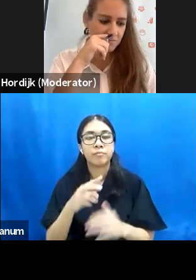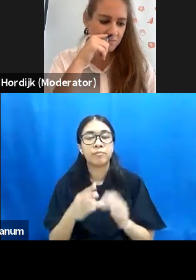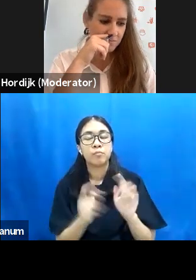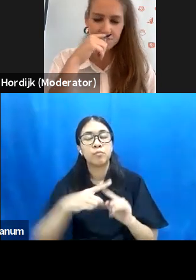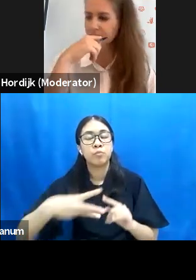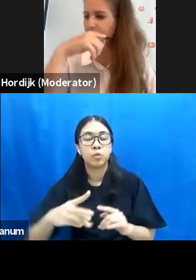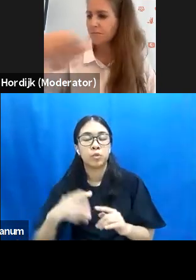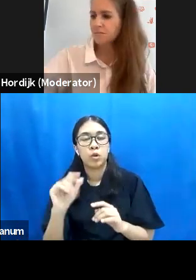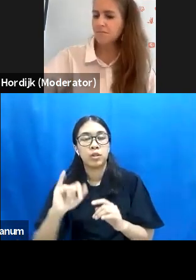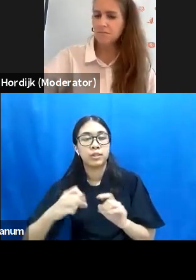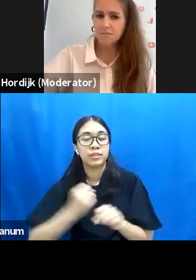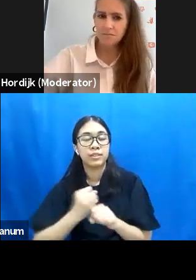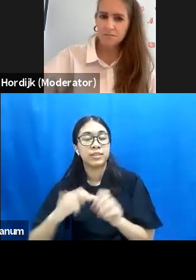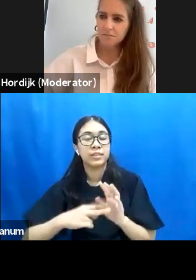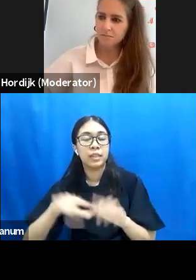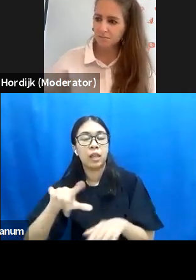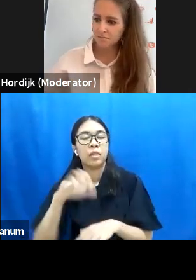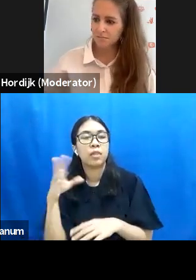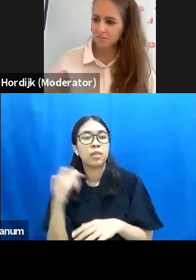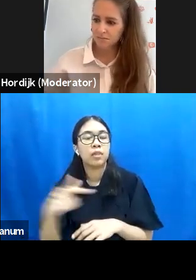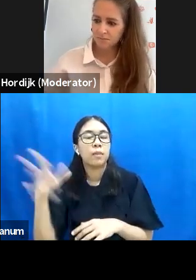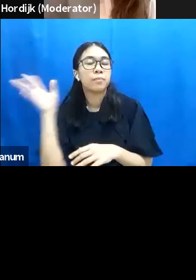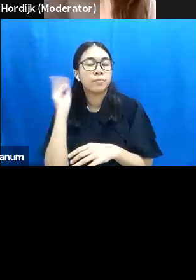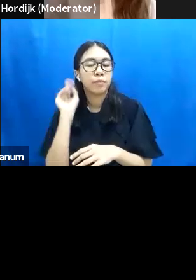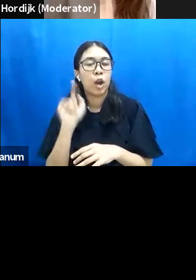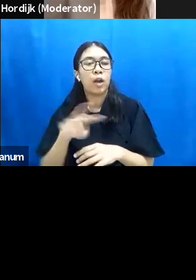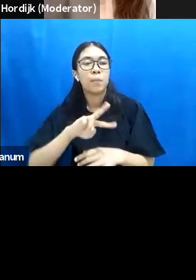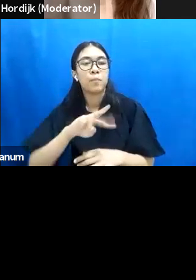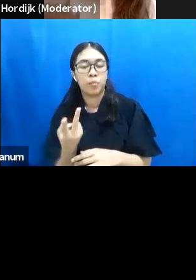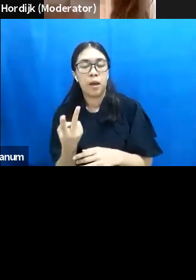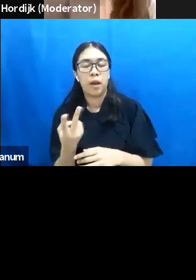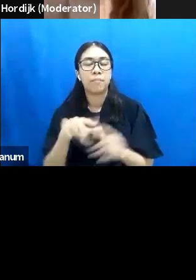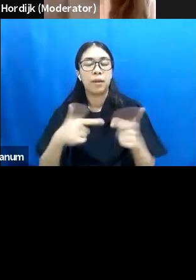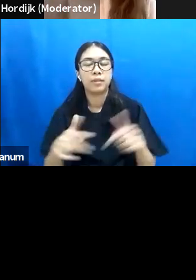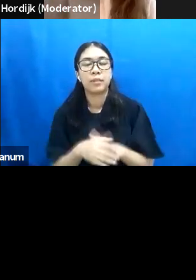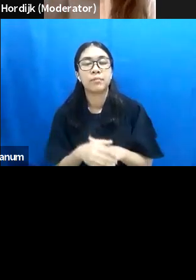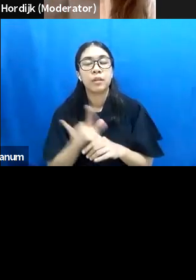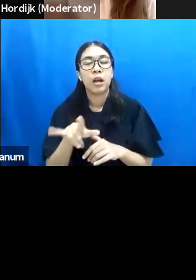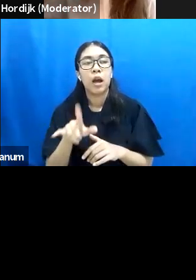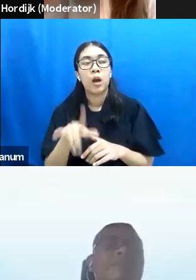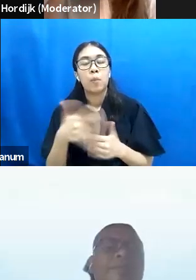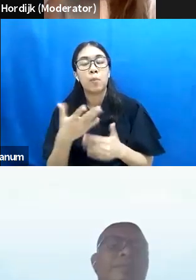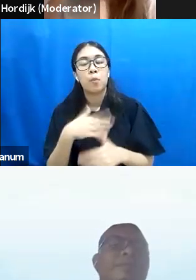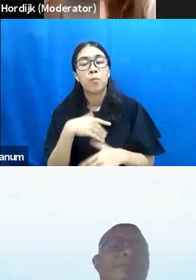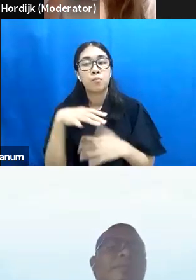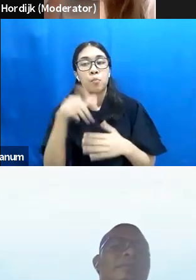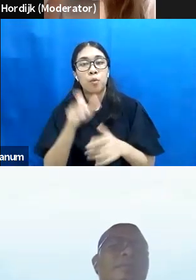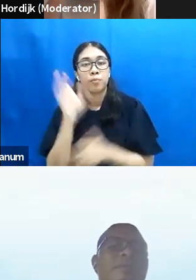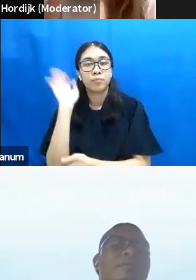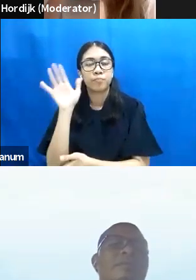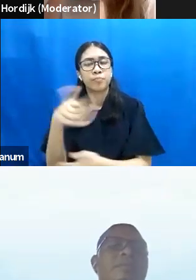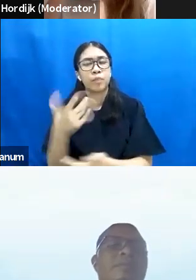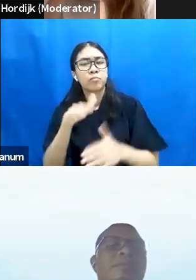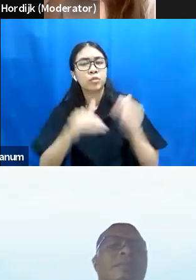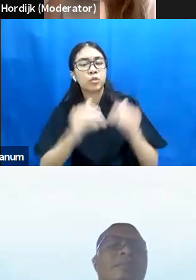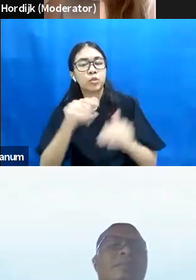Audio agar bisa tetap mendengarkan acara walaupun terjadi perubahan bahasa. Bagi para pembicara, silakan pilih channel sesuai dengan bahasa